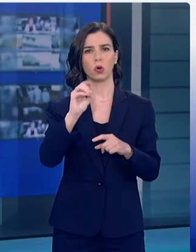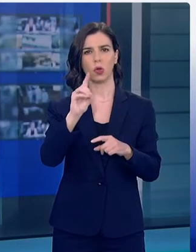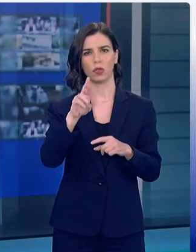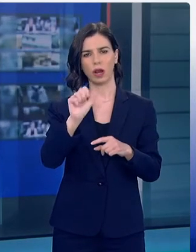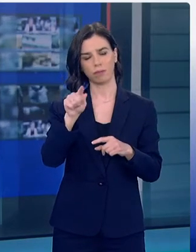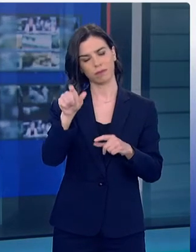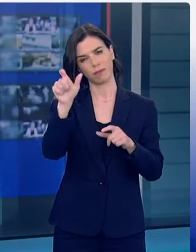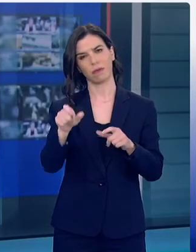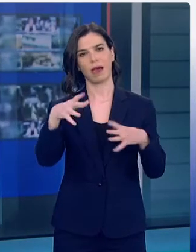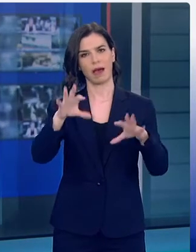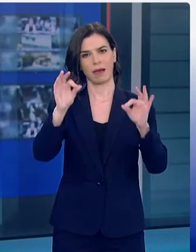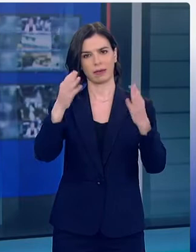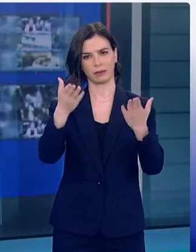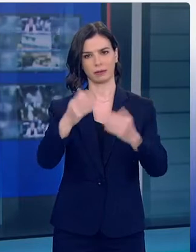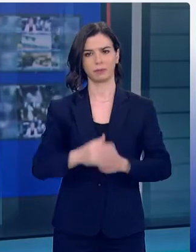λόγο.